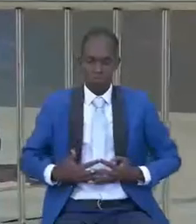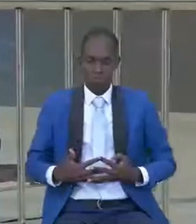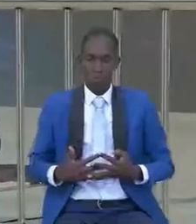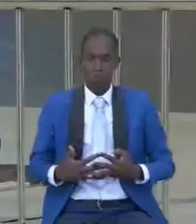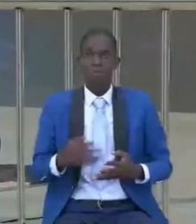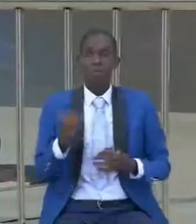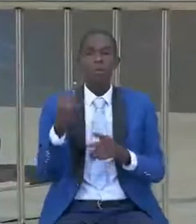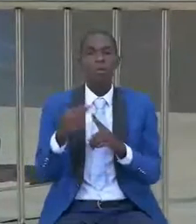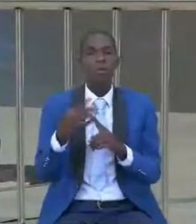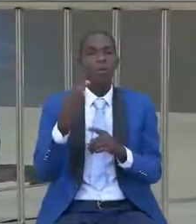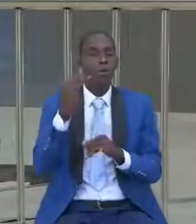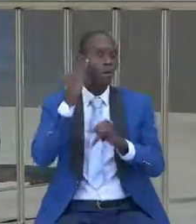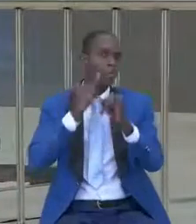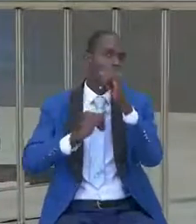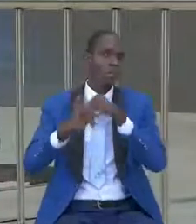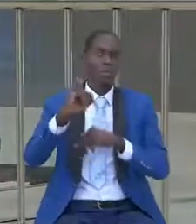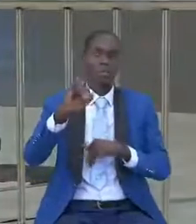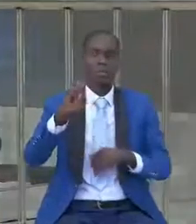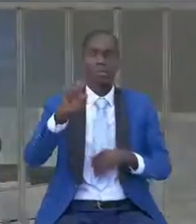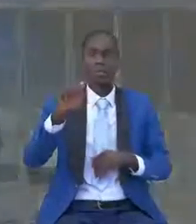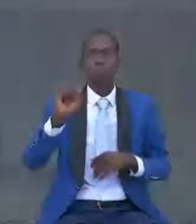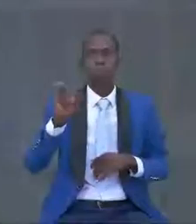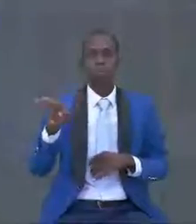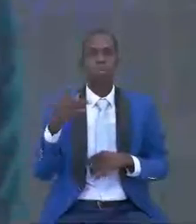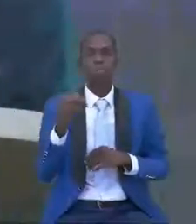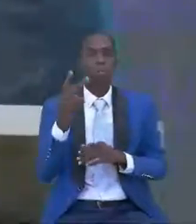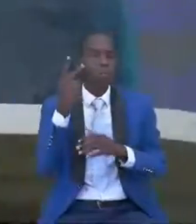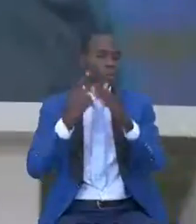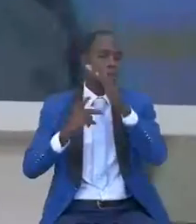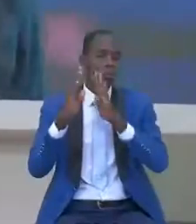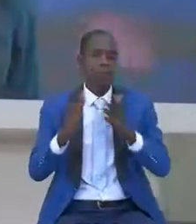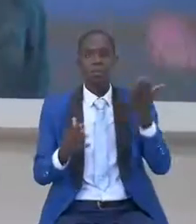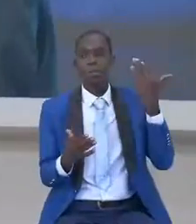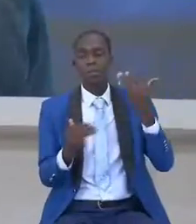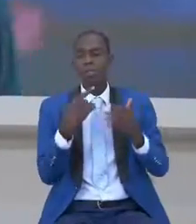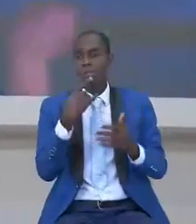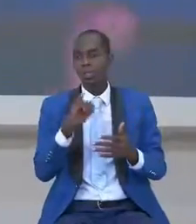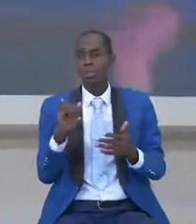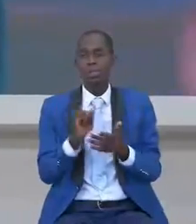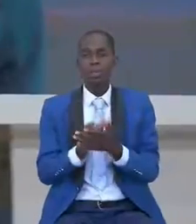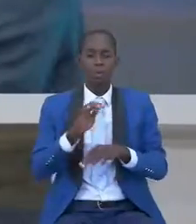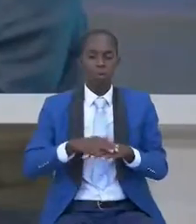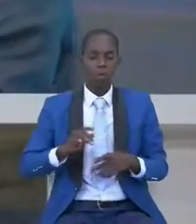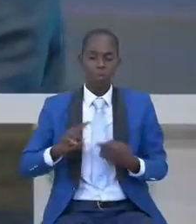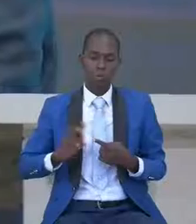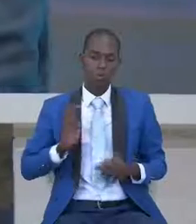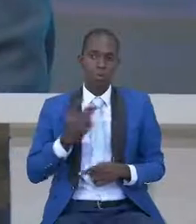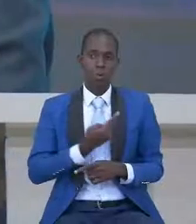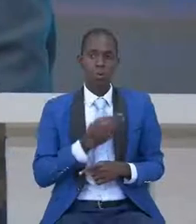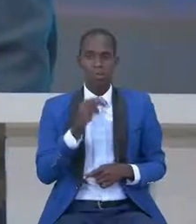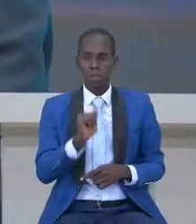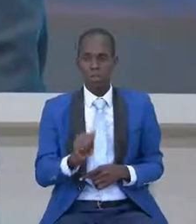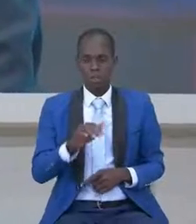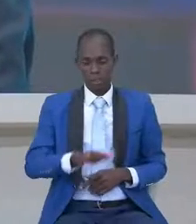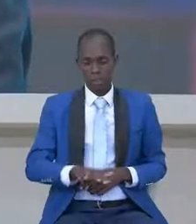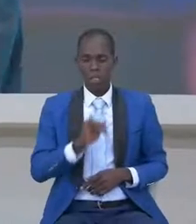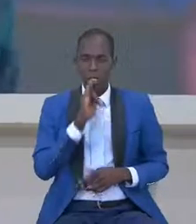la parole d'Esaïe le prophète, qu'un fils nous est donné, un enfant nous est